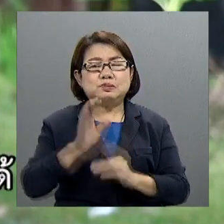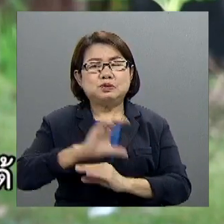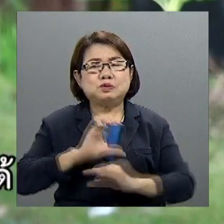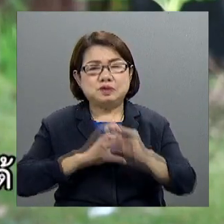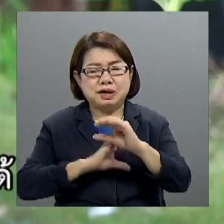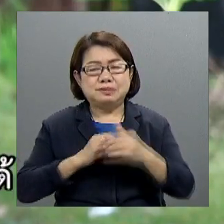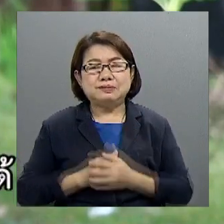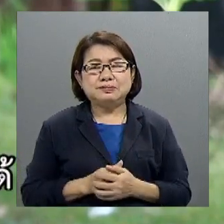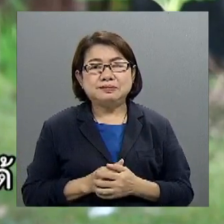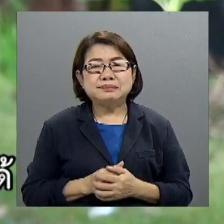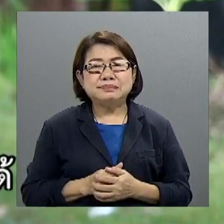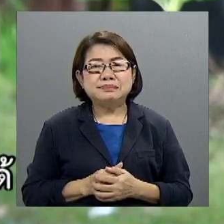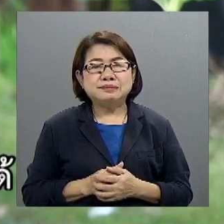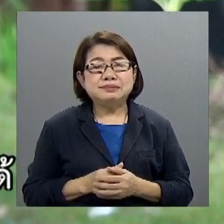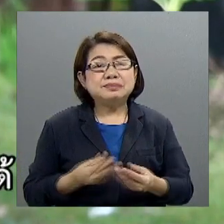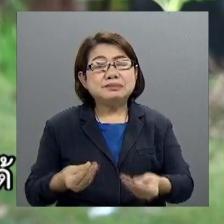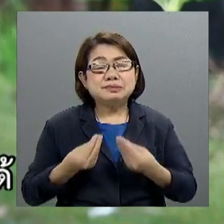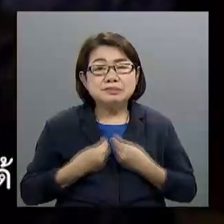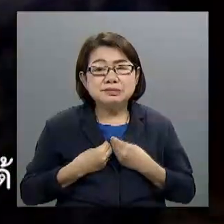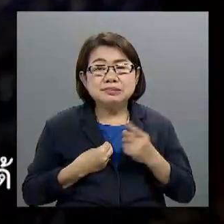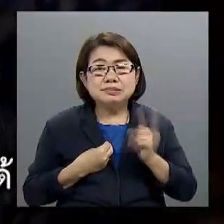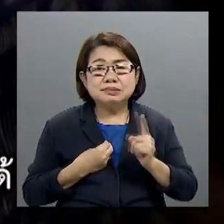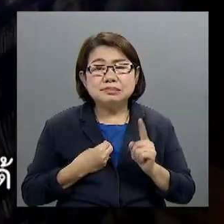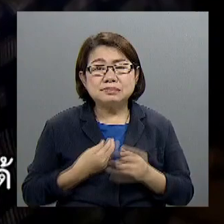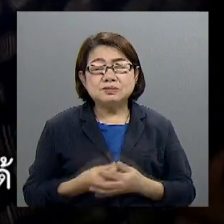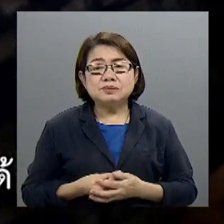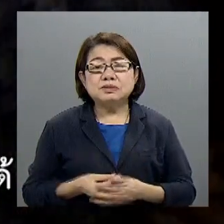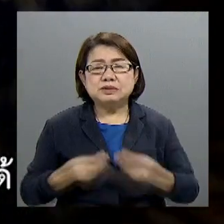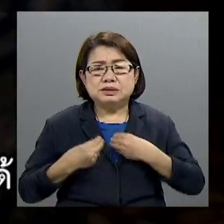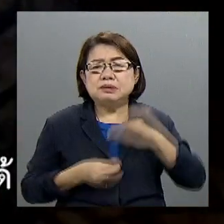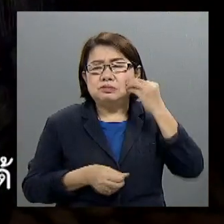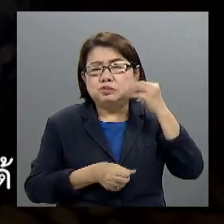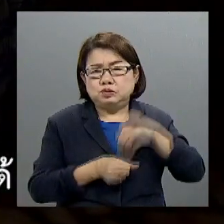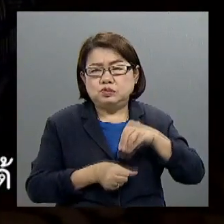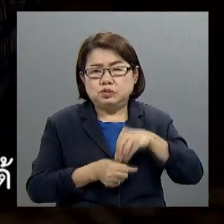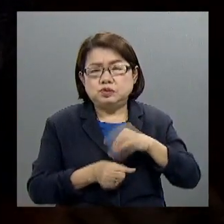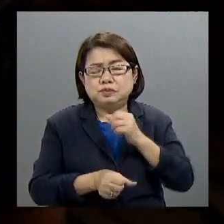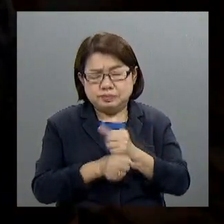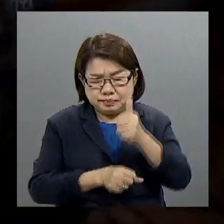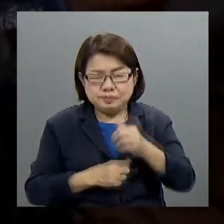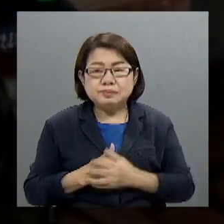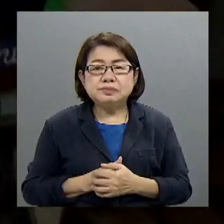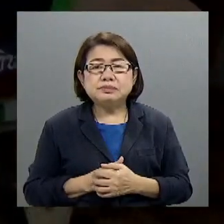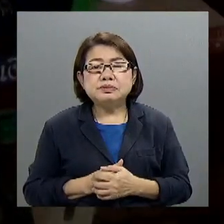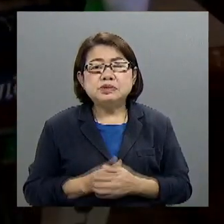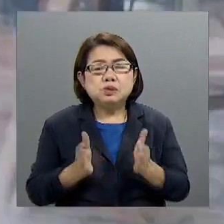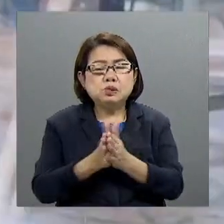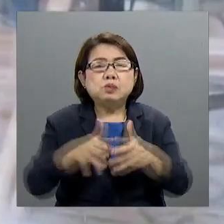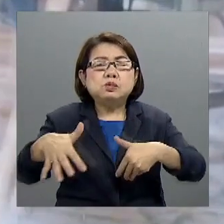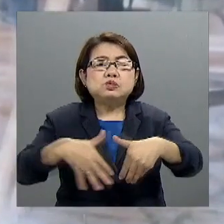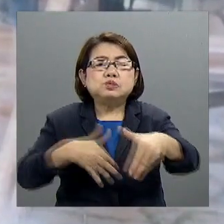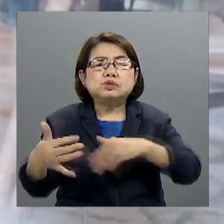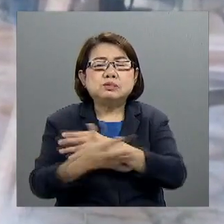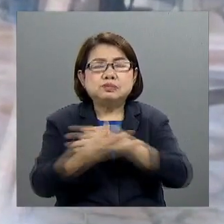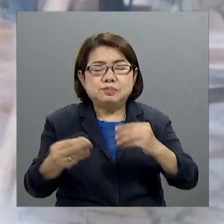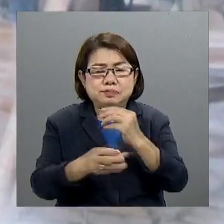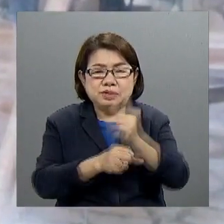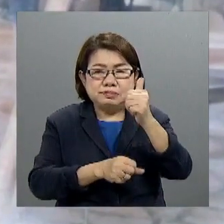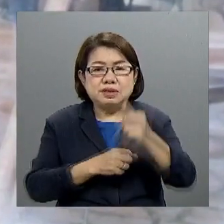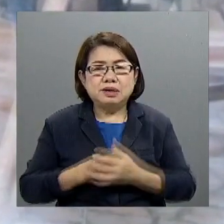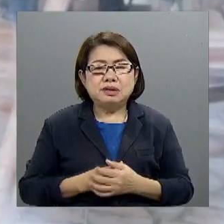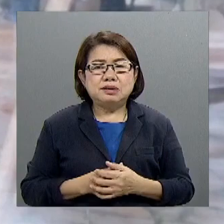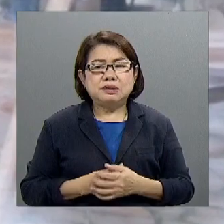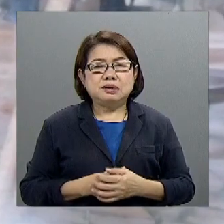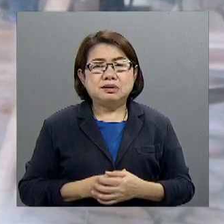งให้เฮามาอยู่บ้านได้แล้วก็อยู่รวมกับชุมชนได้ภาพฝันเลยก็คือจ